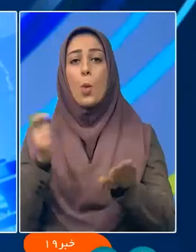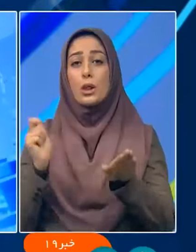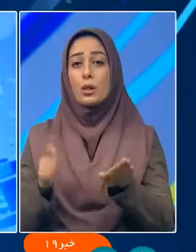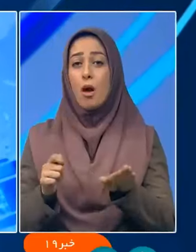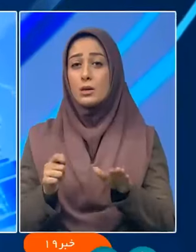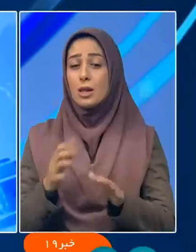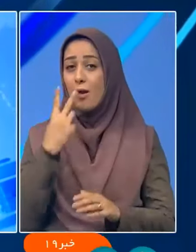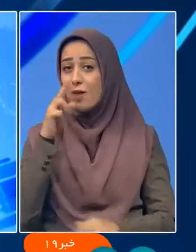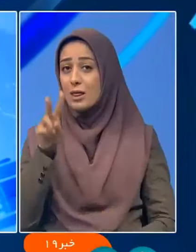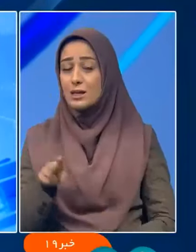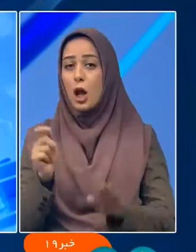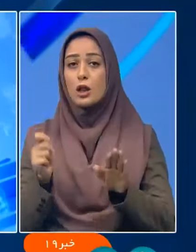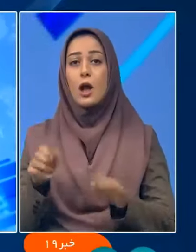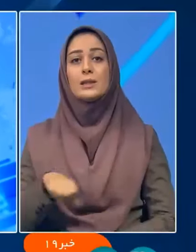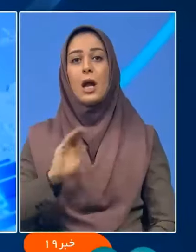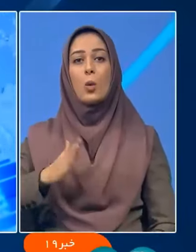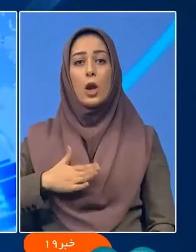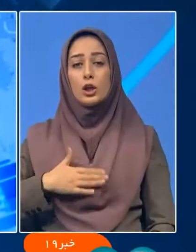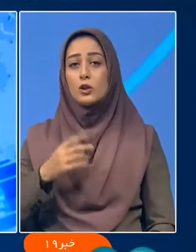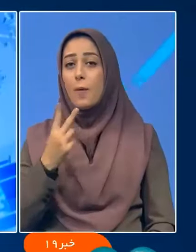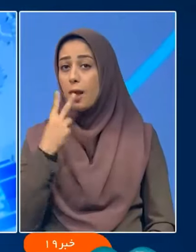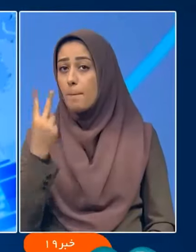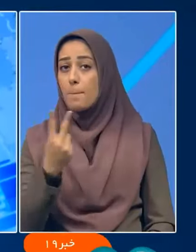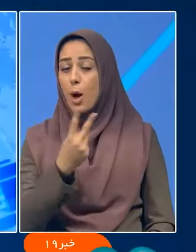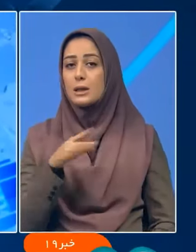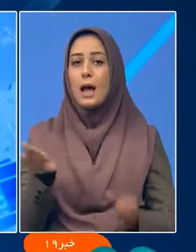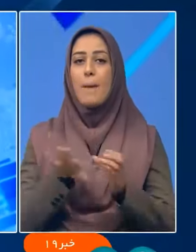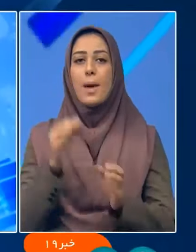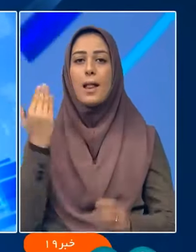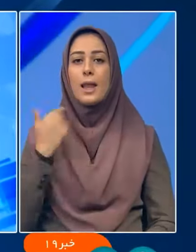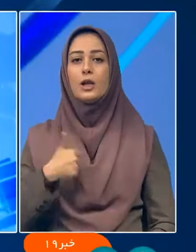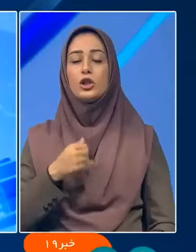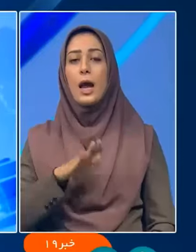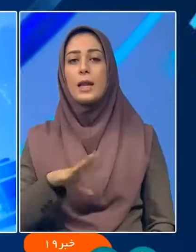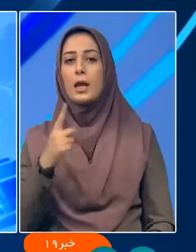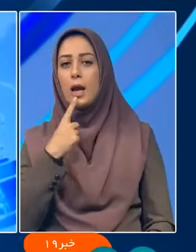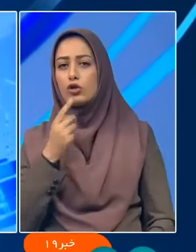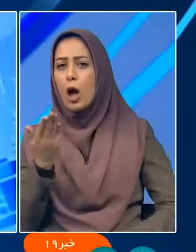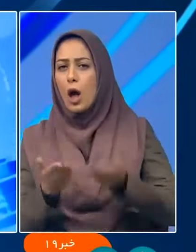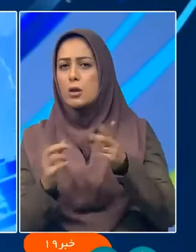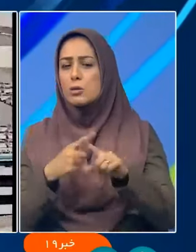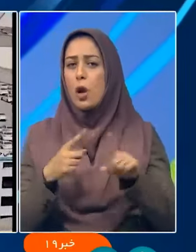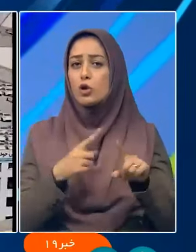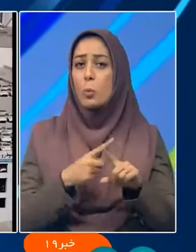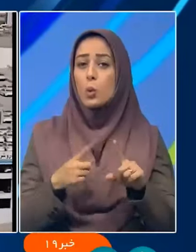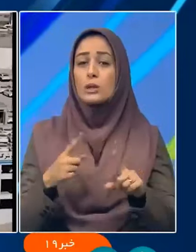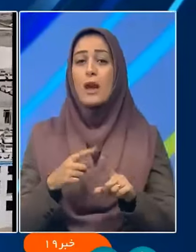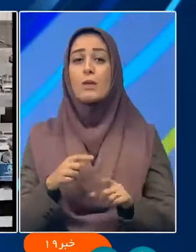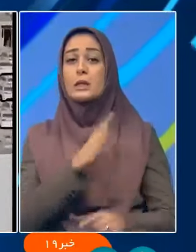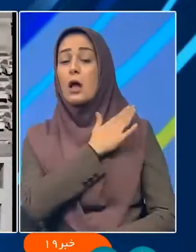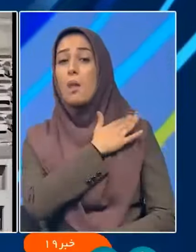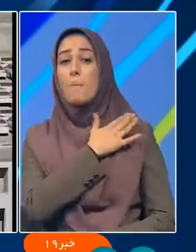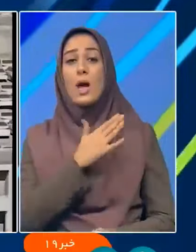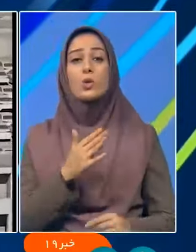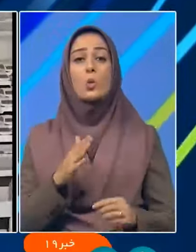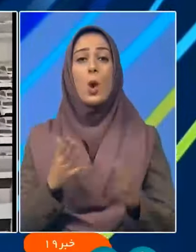ضابطان دادستان کل کشور در بازدید از بندر شهید رجایی گفت آزمایش های متعدد مشابه از سوی برخی از دستگاه های متولی